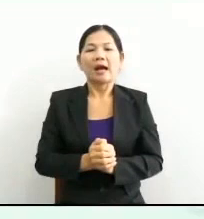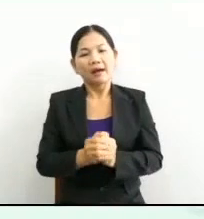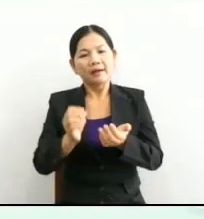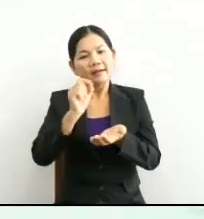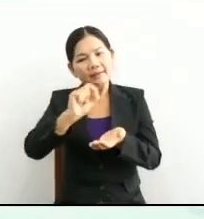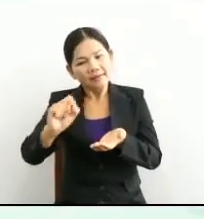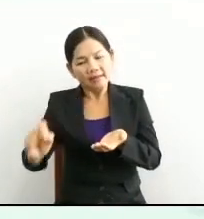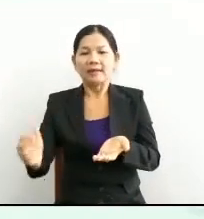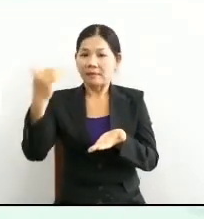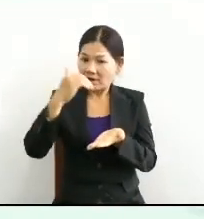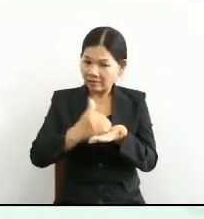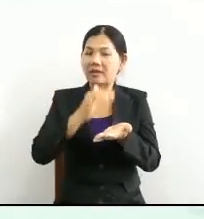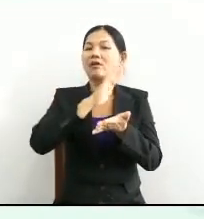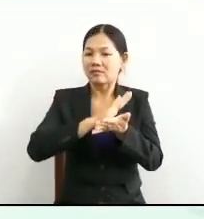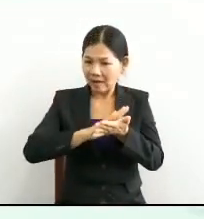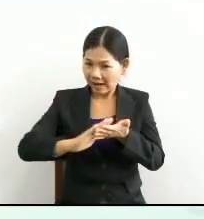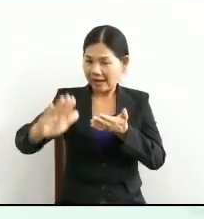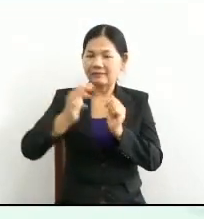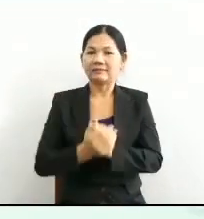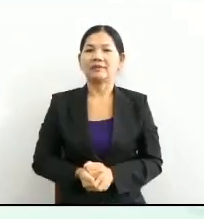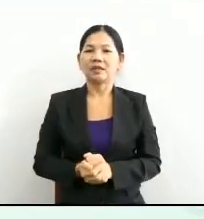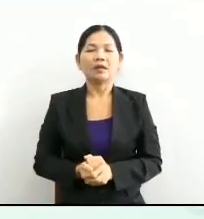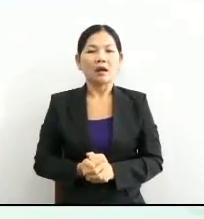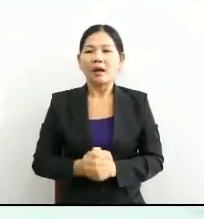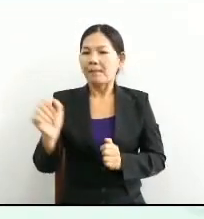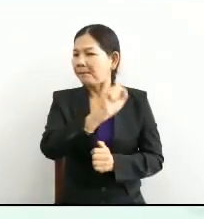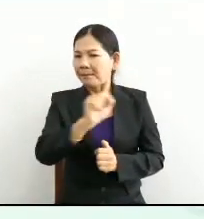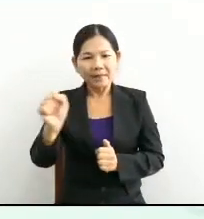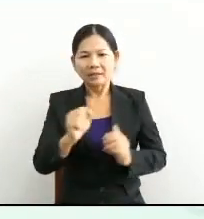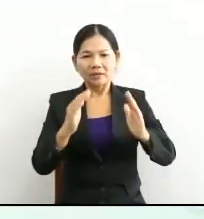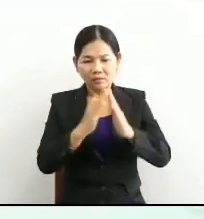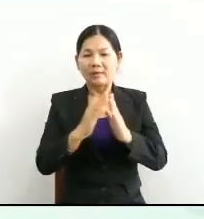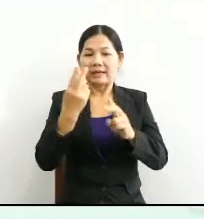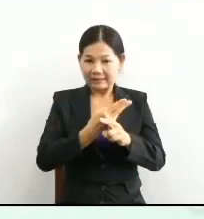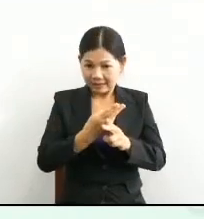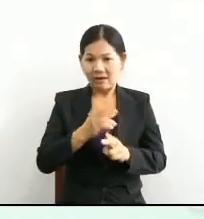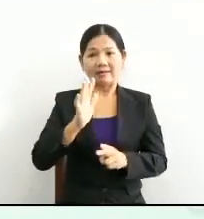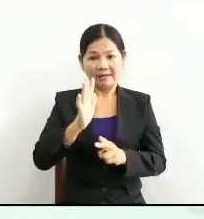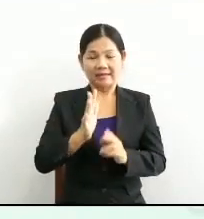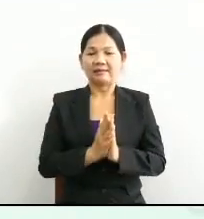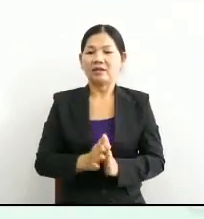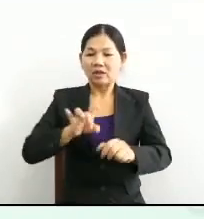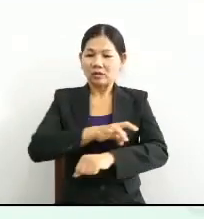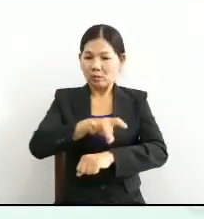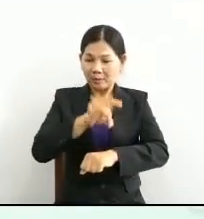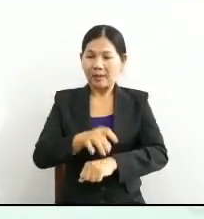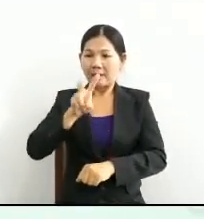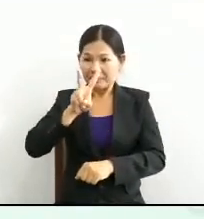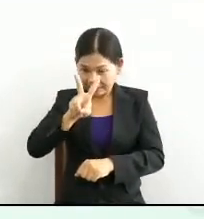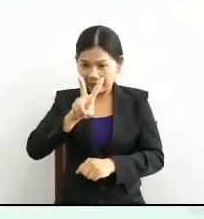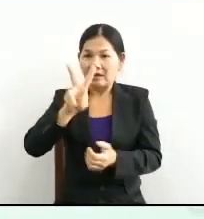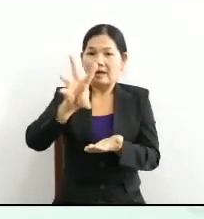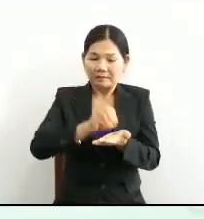thăm mây mà đó tiết ở bàn sạc cô mình bắt lúc nên lơ cái ca con tì này con nhé chà lấy nè cứu tục phê pi này tí ai